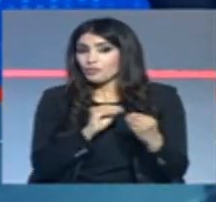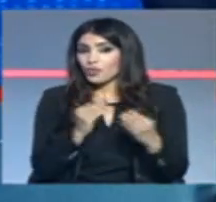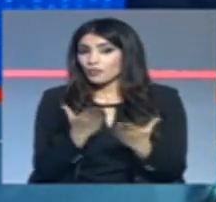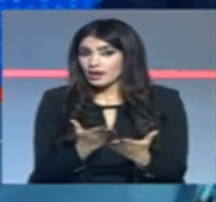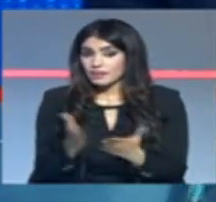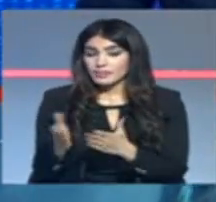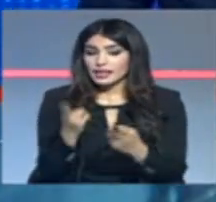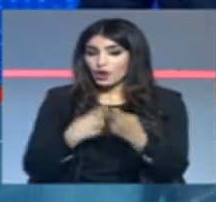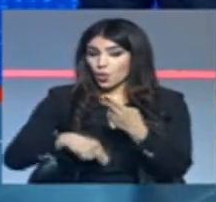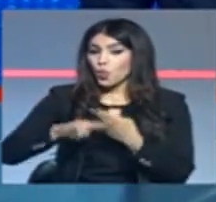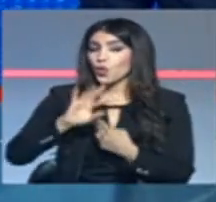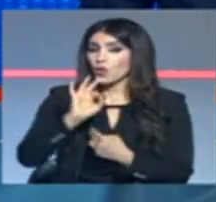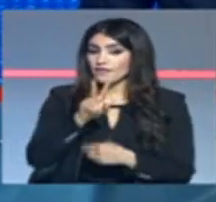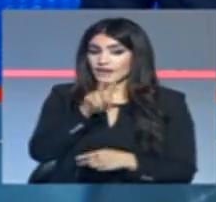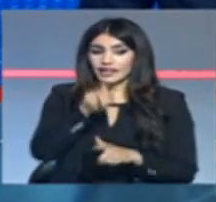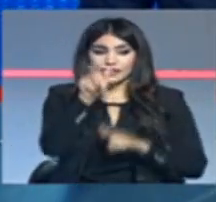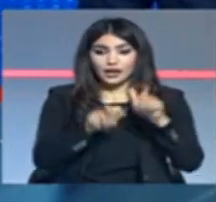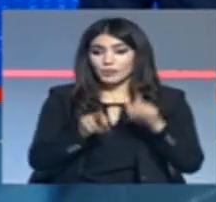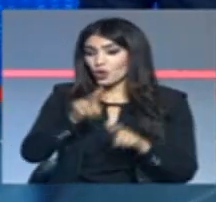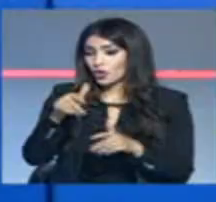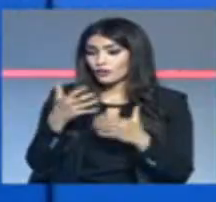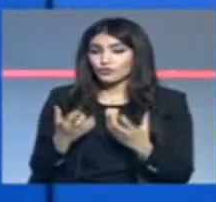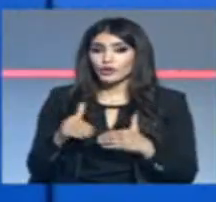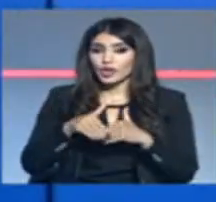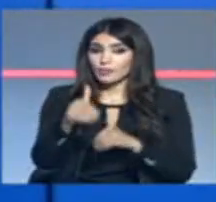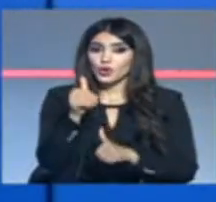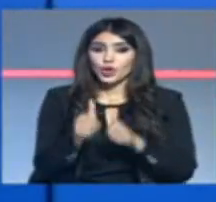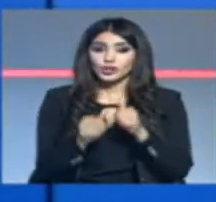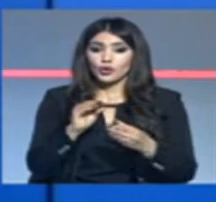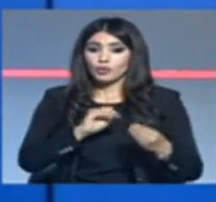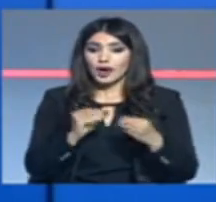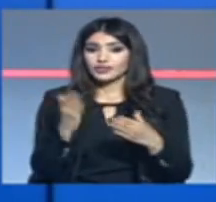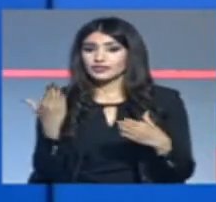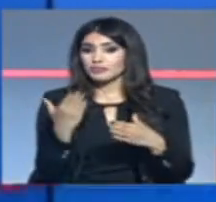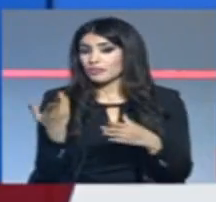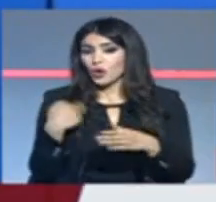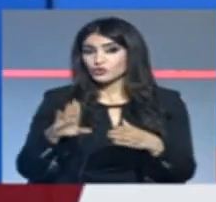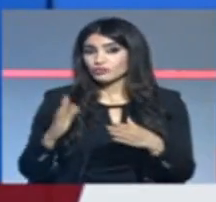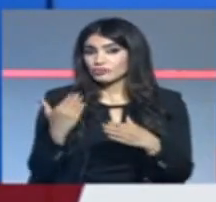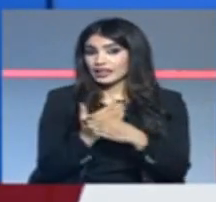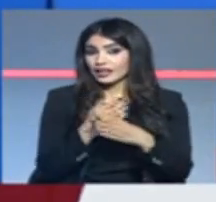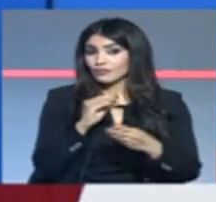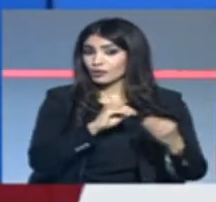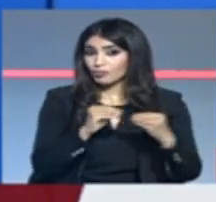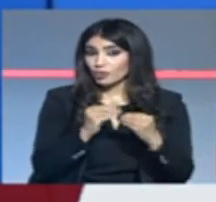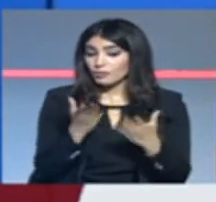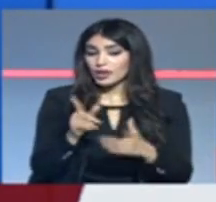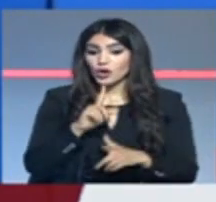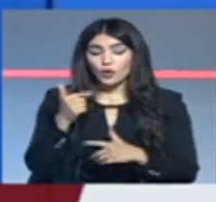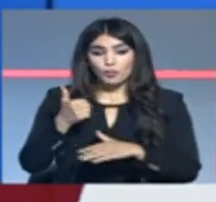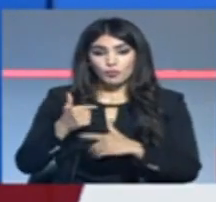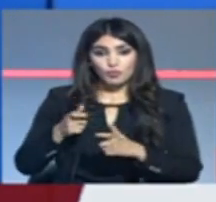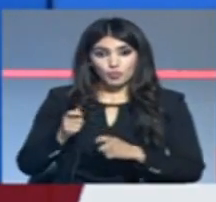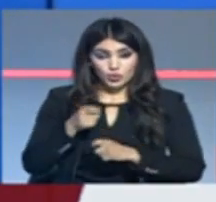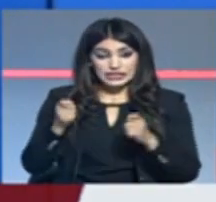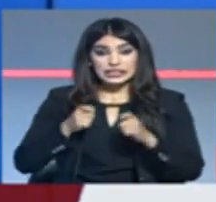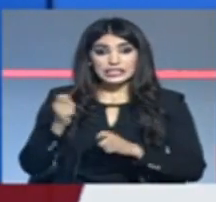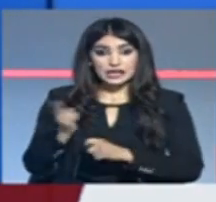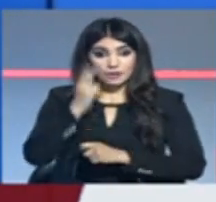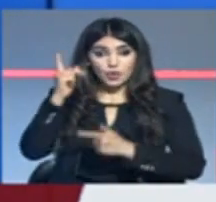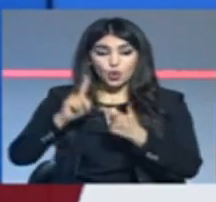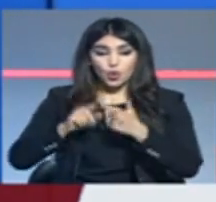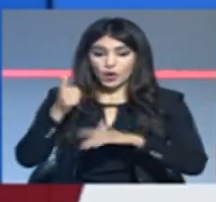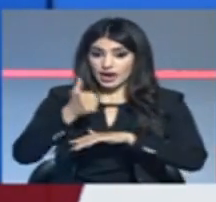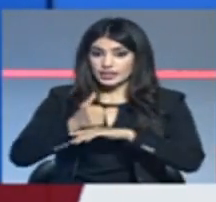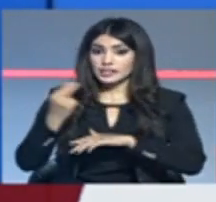صحيح، ما عندهم حتى علاقه بهذا الاشكال، واحنا توجهنا معناتها كما قلت مدير المؤسسه ورئيس الجامعه توجهوا للنيابه العموميه